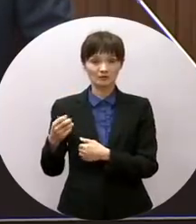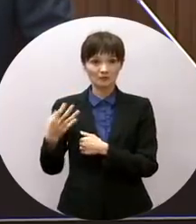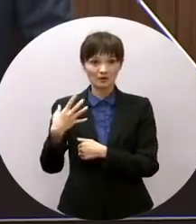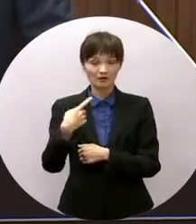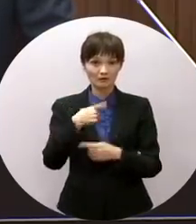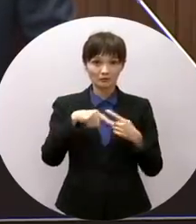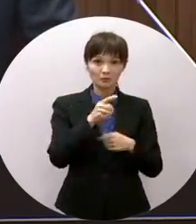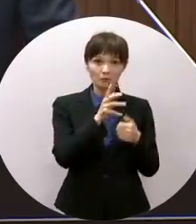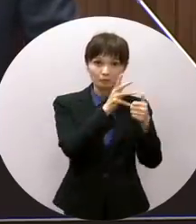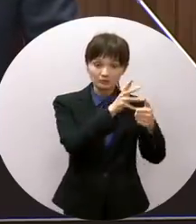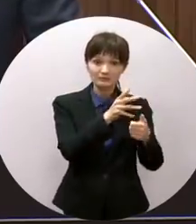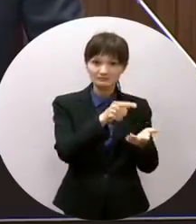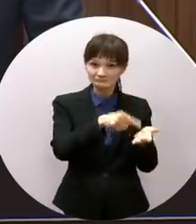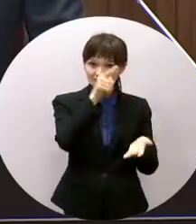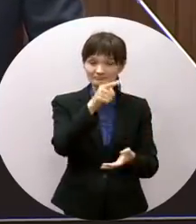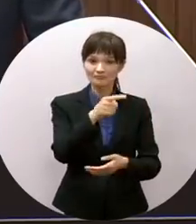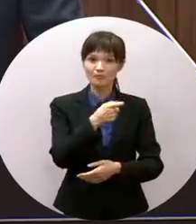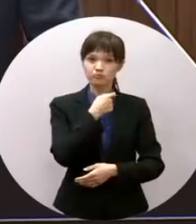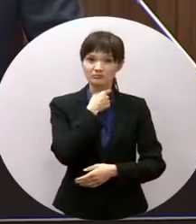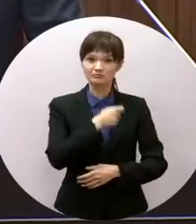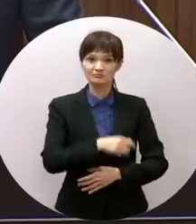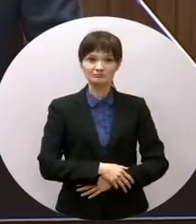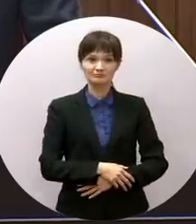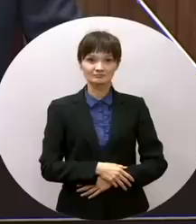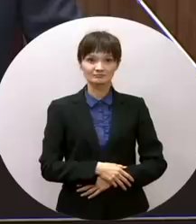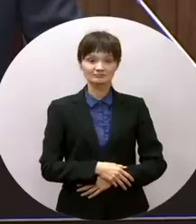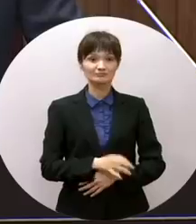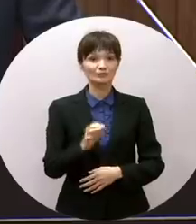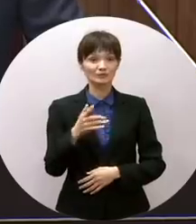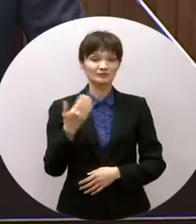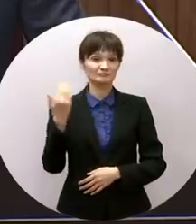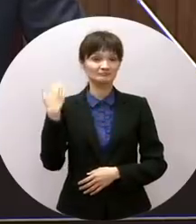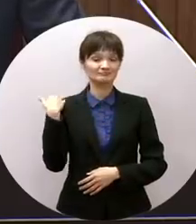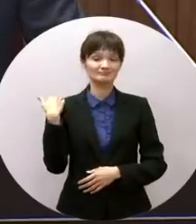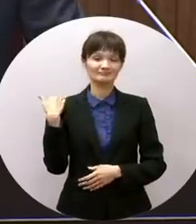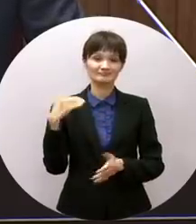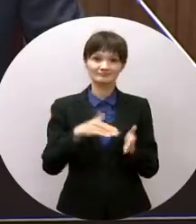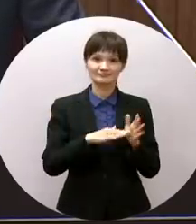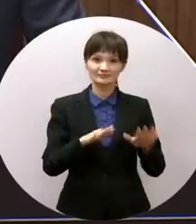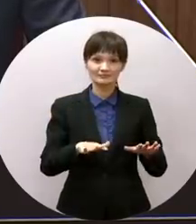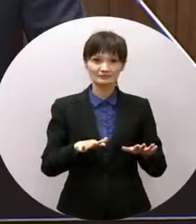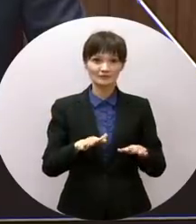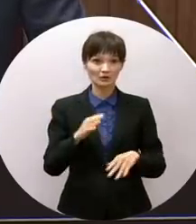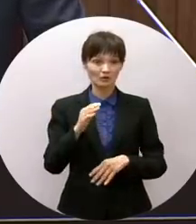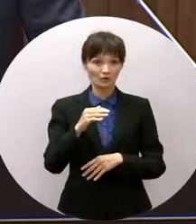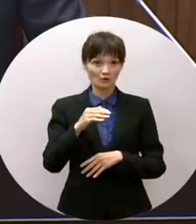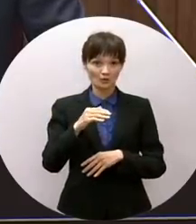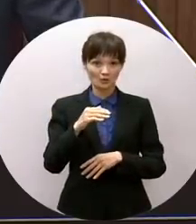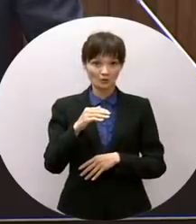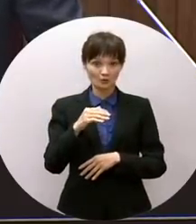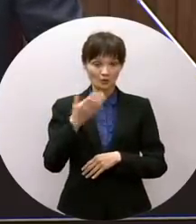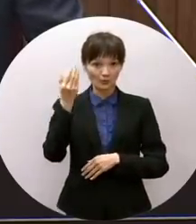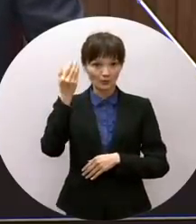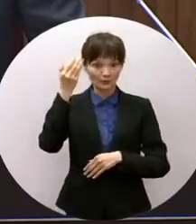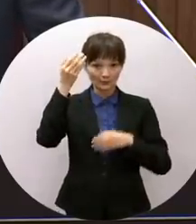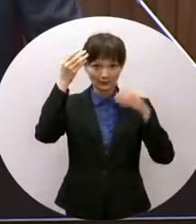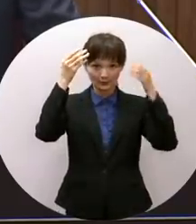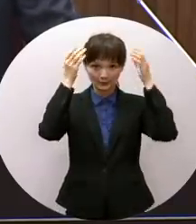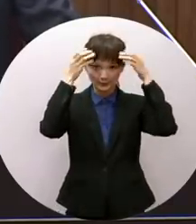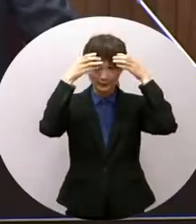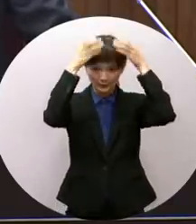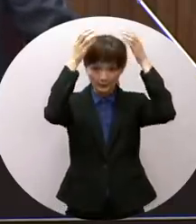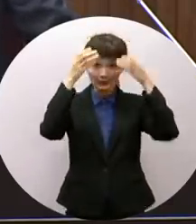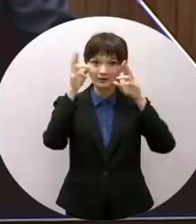请教一下，好，因为这个。时过境迁了，所以苏澳电厂确定不盖了。 对， 好 ，OK，